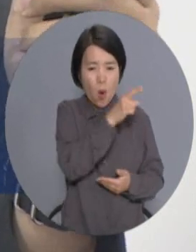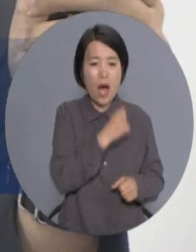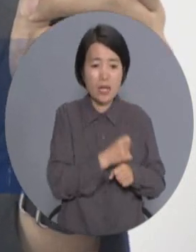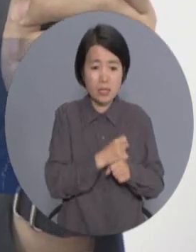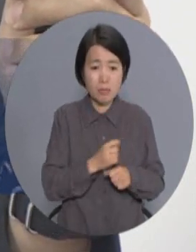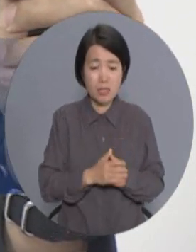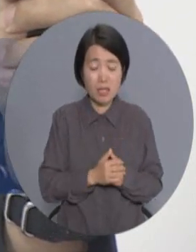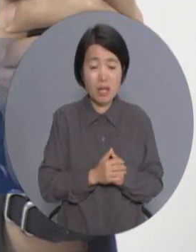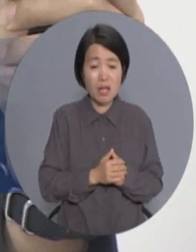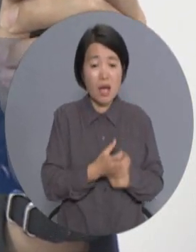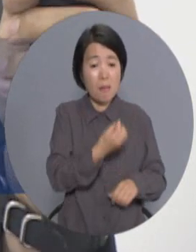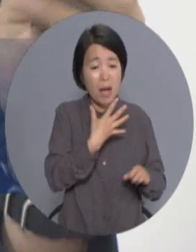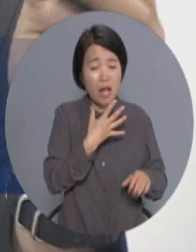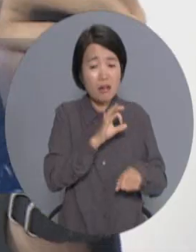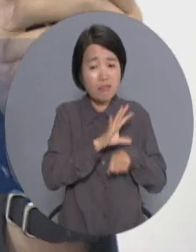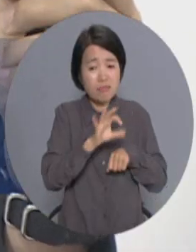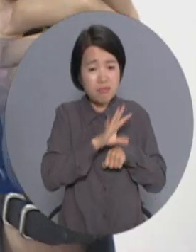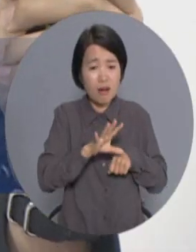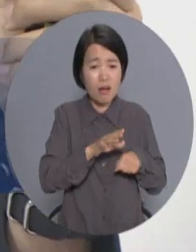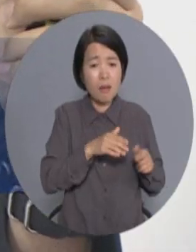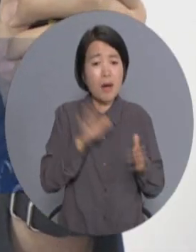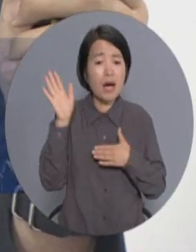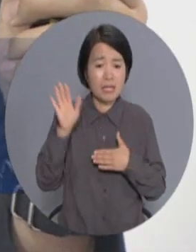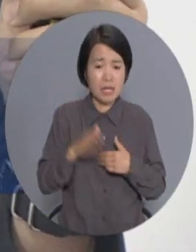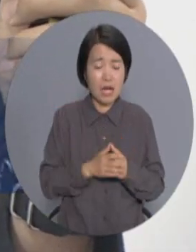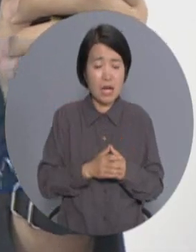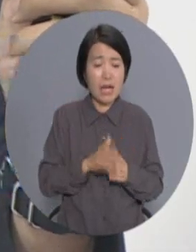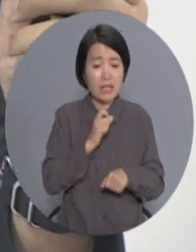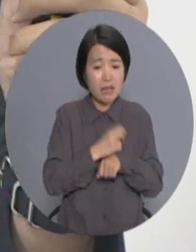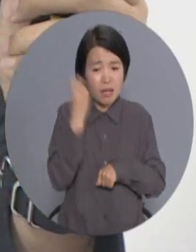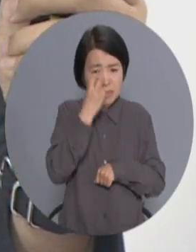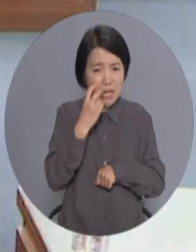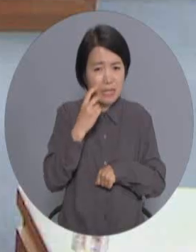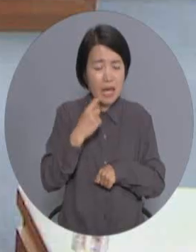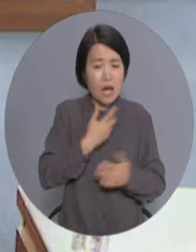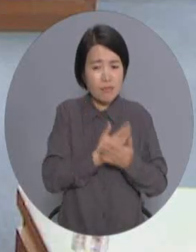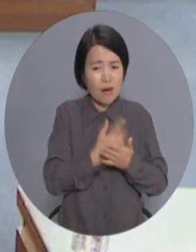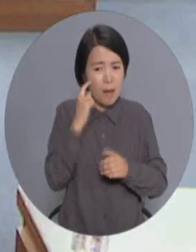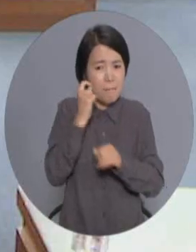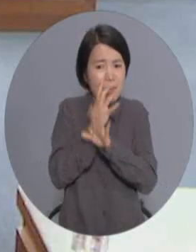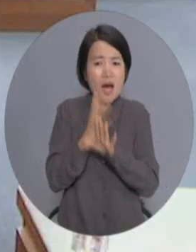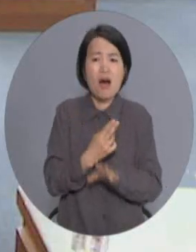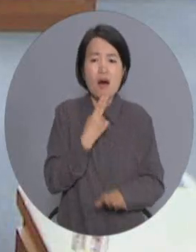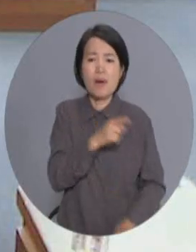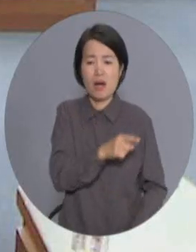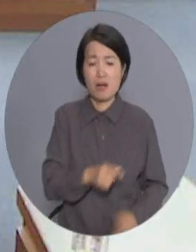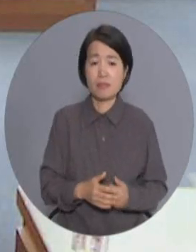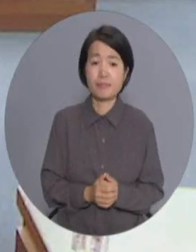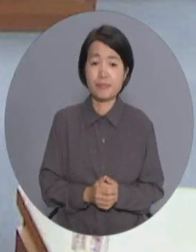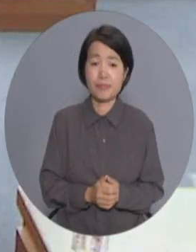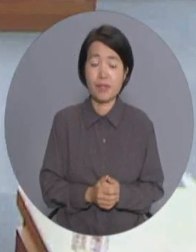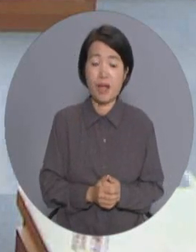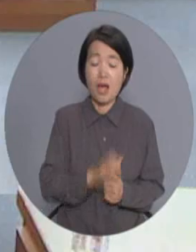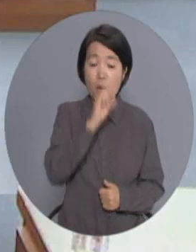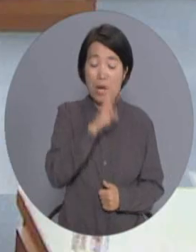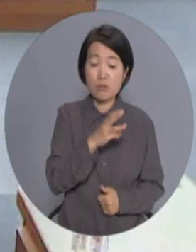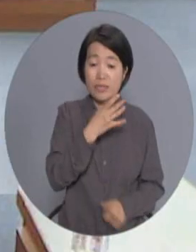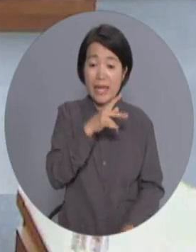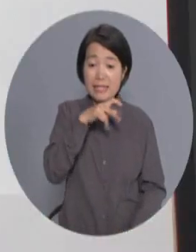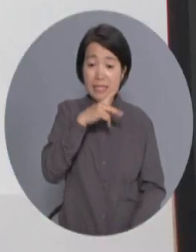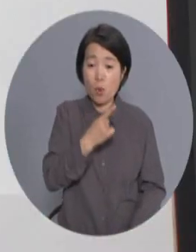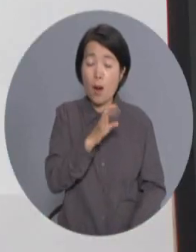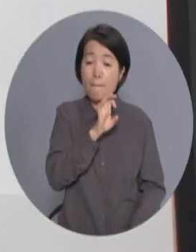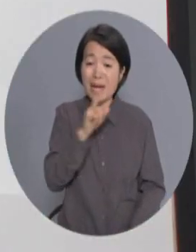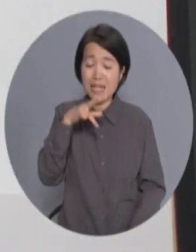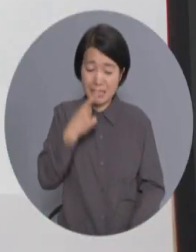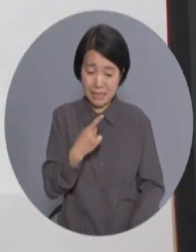그렇고 건물증 넘어가려고 하니까 행정사무감사에 대한 긴장감이 전혀 없는 거예요. 지난 5일 광주 테크노파크가 부실 자료를